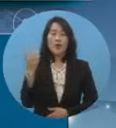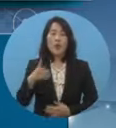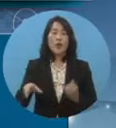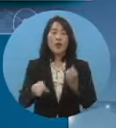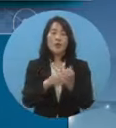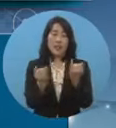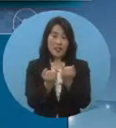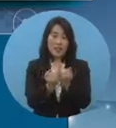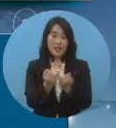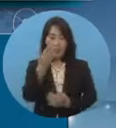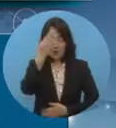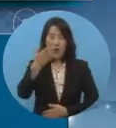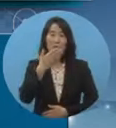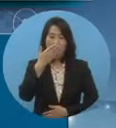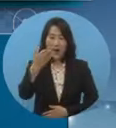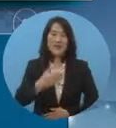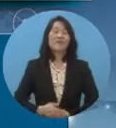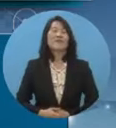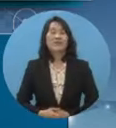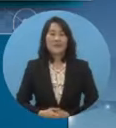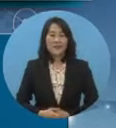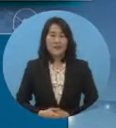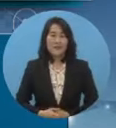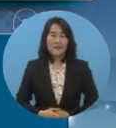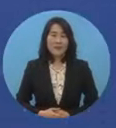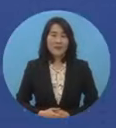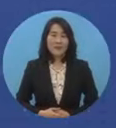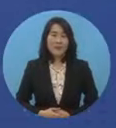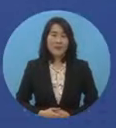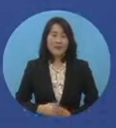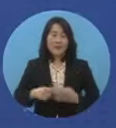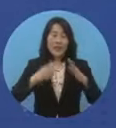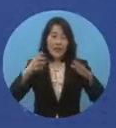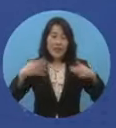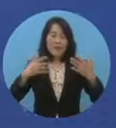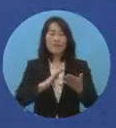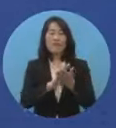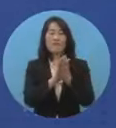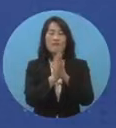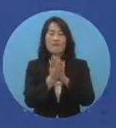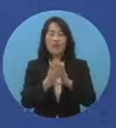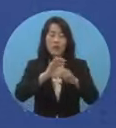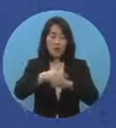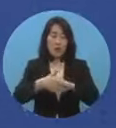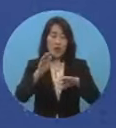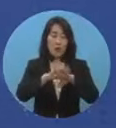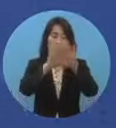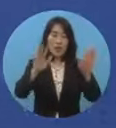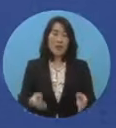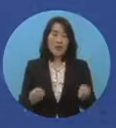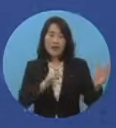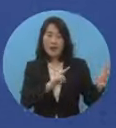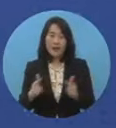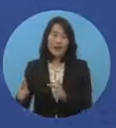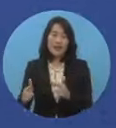그리고 임신 봅니다 지금까지 정보마당 입니다 카우리 깊어 가면서 국제 농업 박람회 를 비롯한